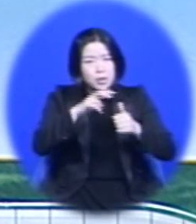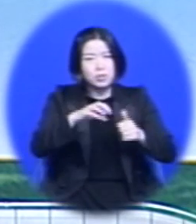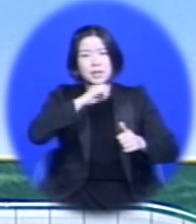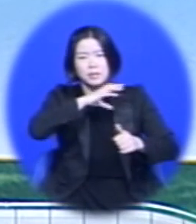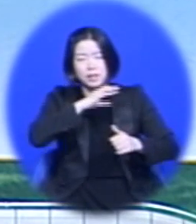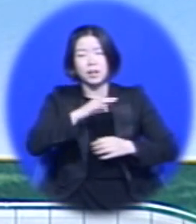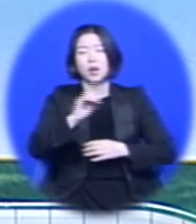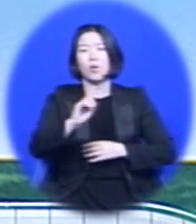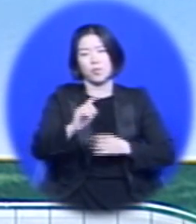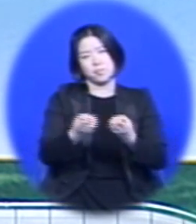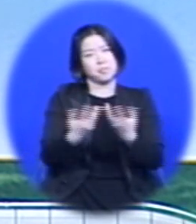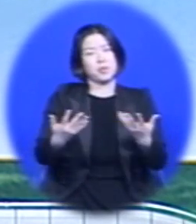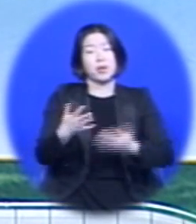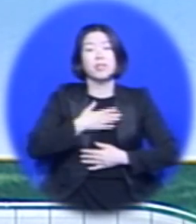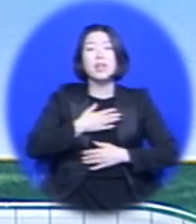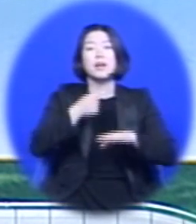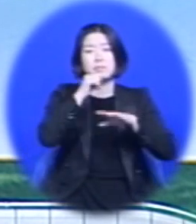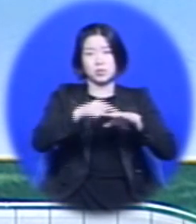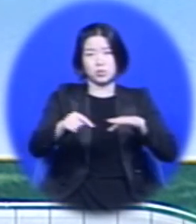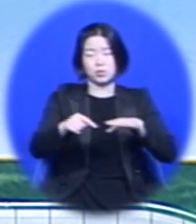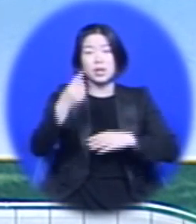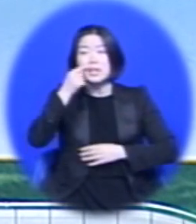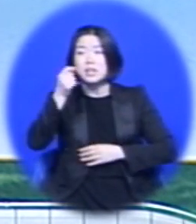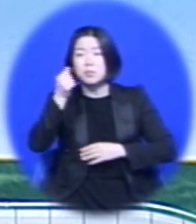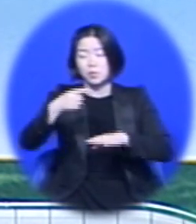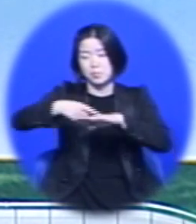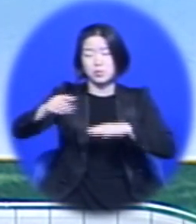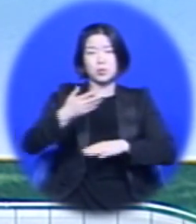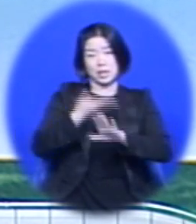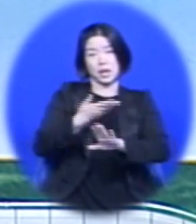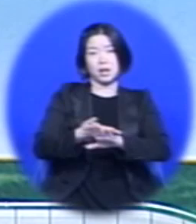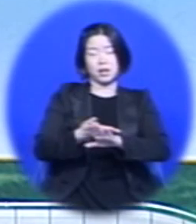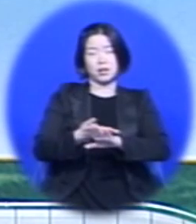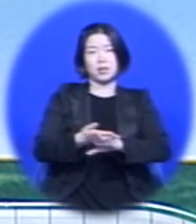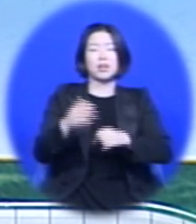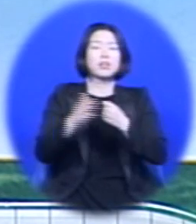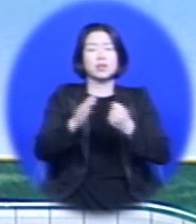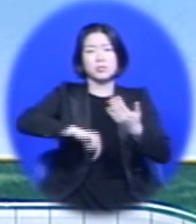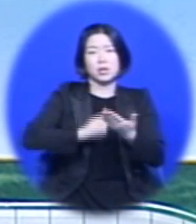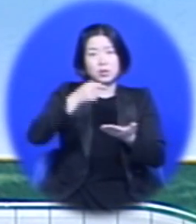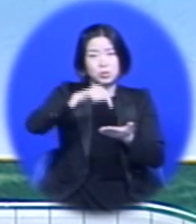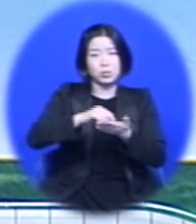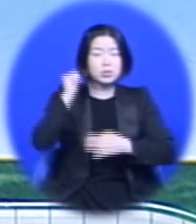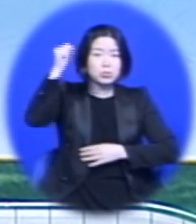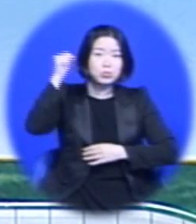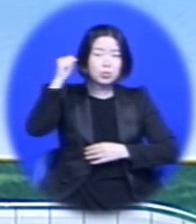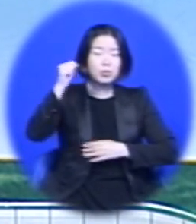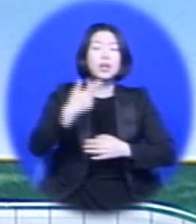어떡해, 일본 민족과 우리 민족은 다른데 어떡해. 그래서 독립운동을 했던